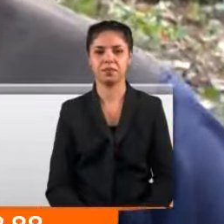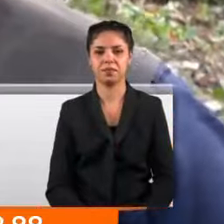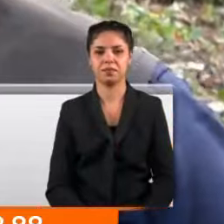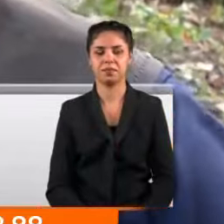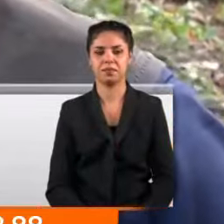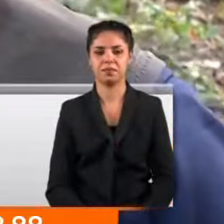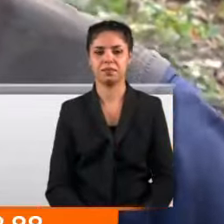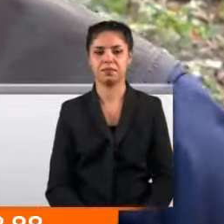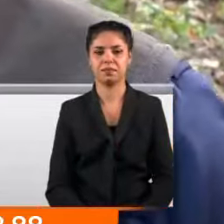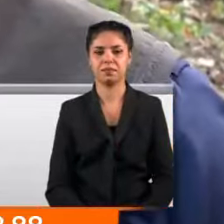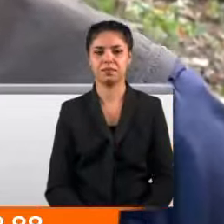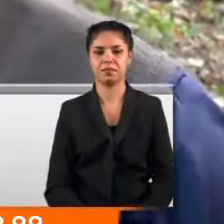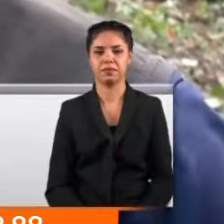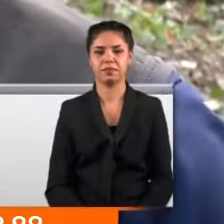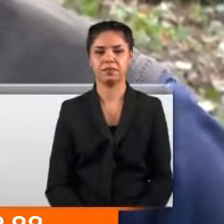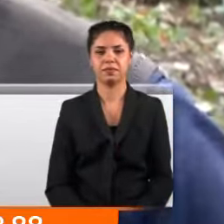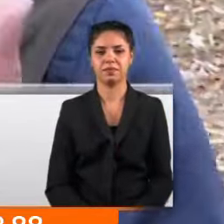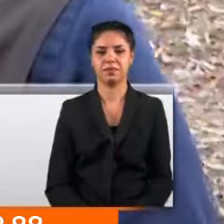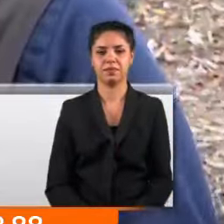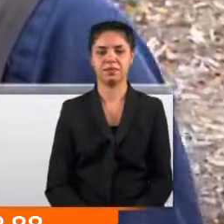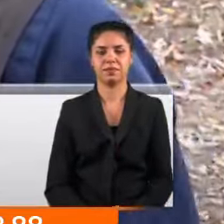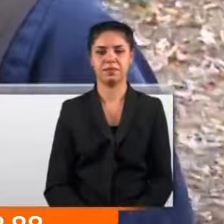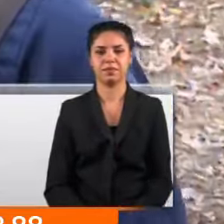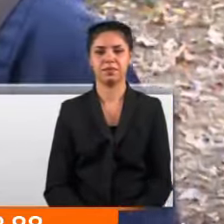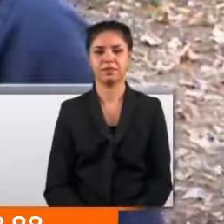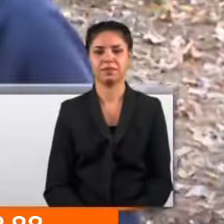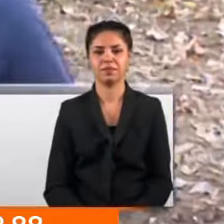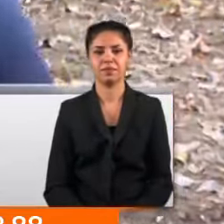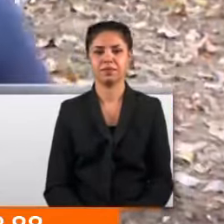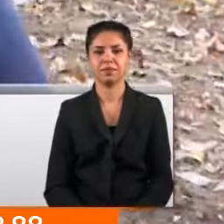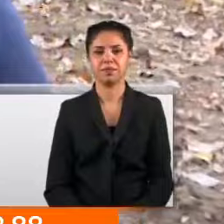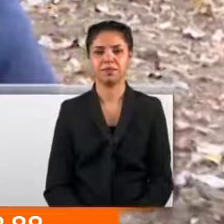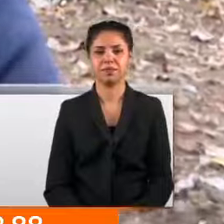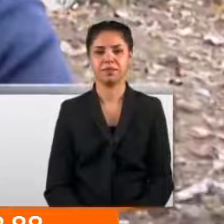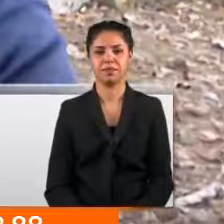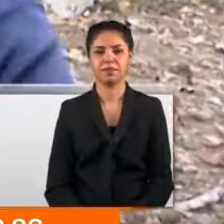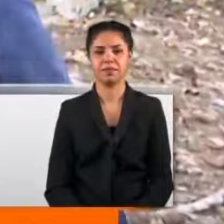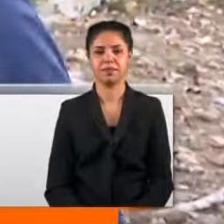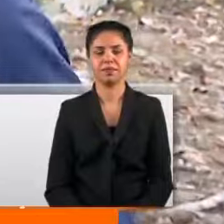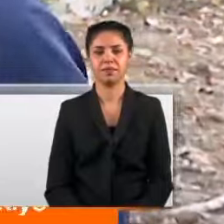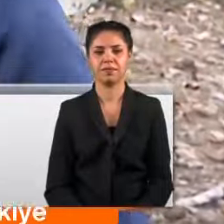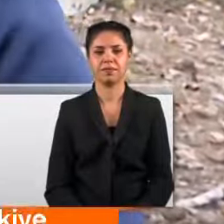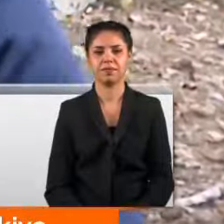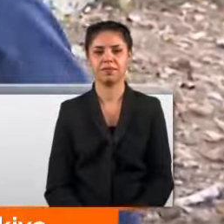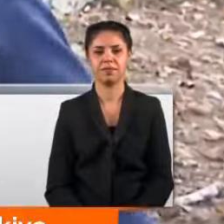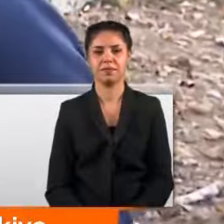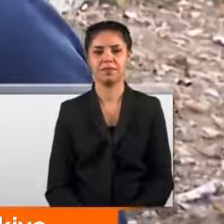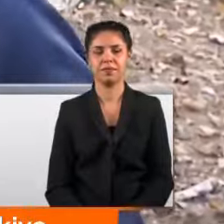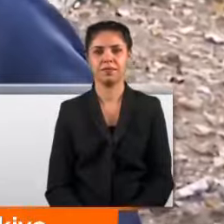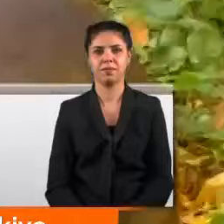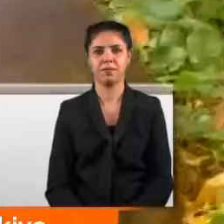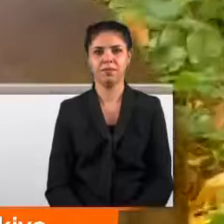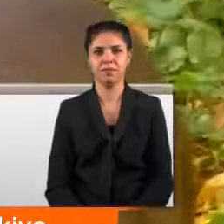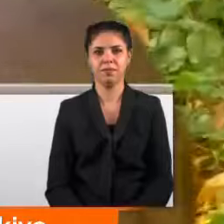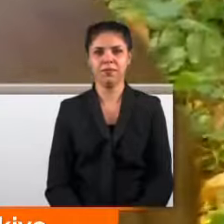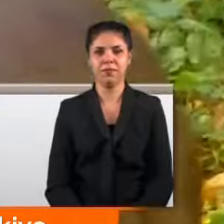tüm kuşların %80'ine tekabül ediyor. Yılda yaklaşık 1 milyona yakın bir leylek göçü İstanbul Boğazı'ndan